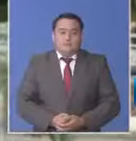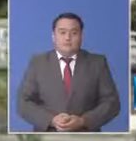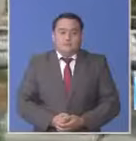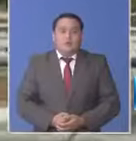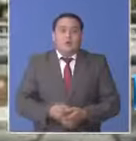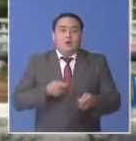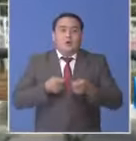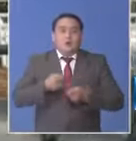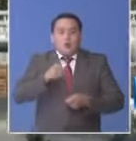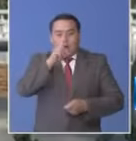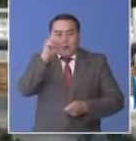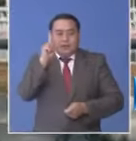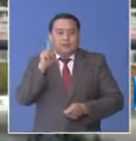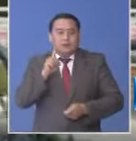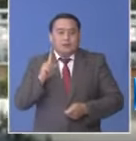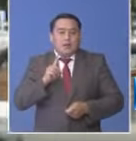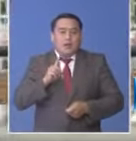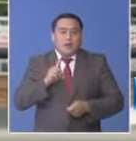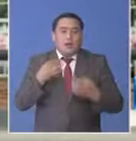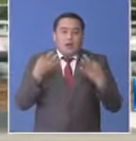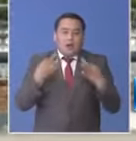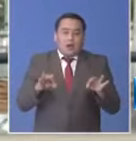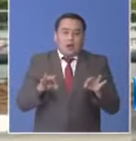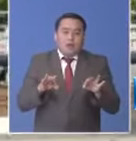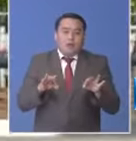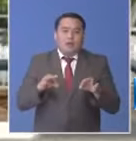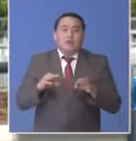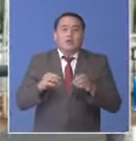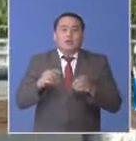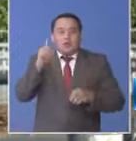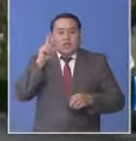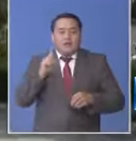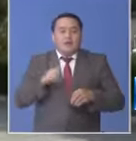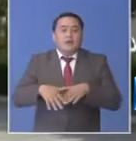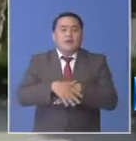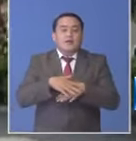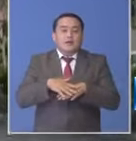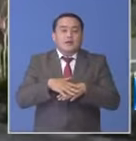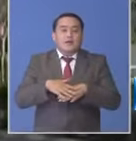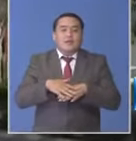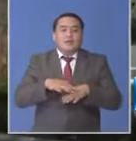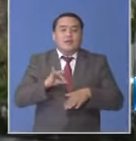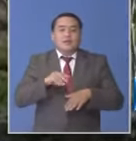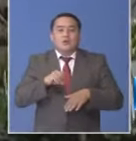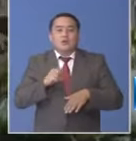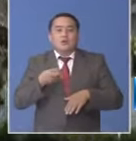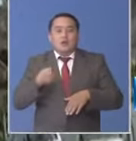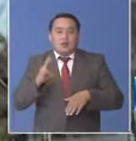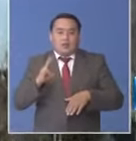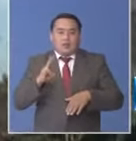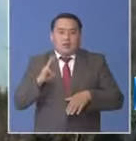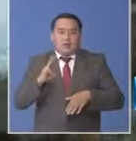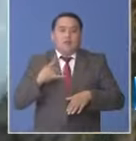Власти Израиля одобрили возведение более 460 домов в еврейских поселениях на западном берегу реки Иордан, в том числе за